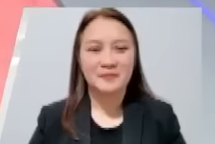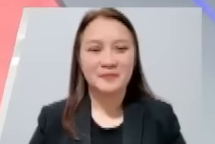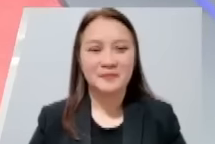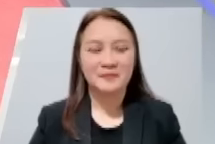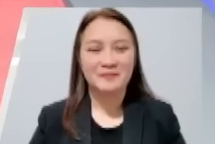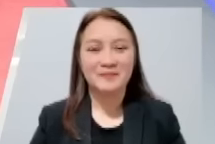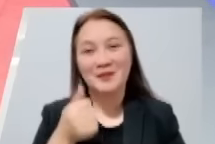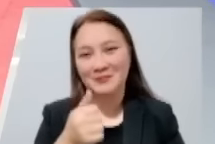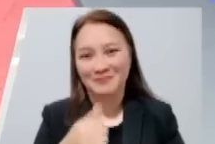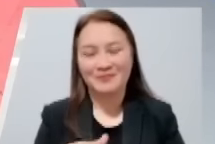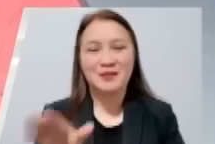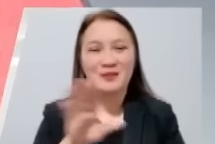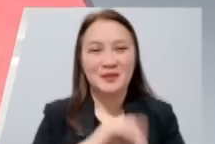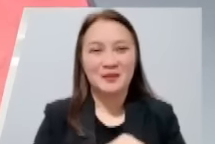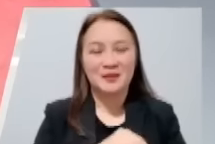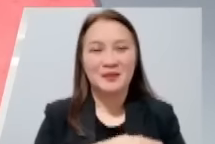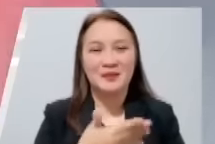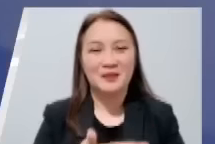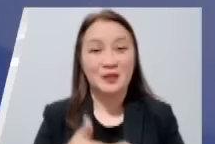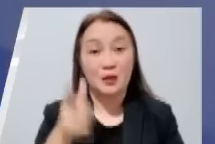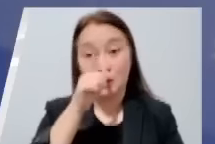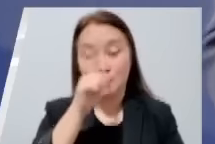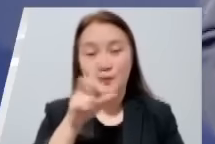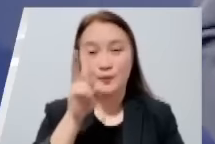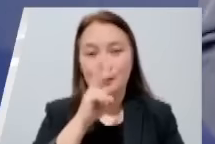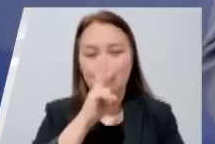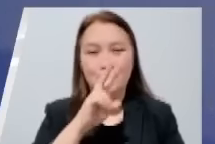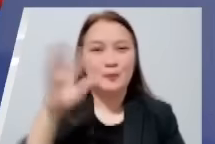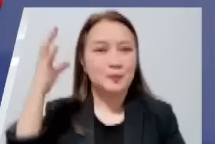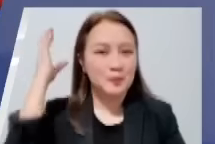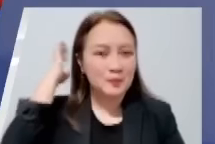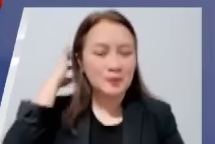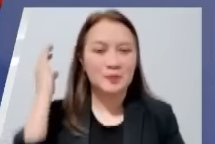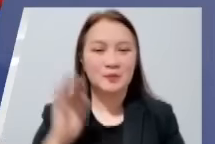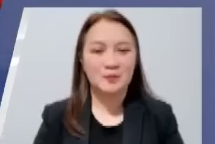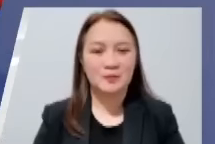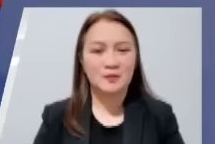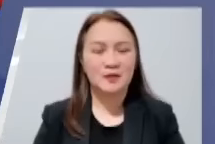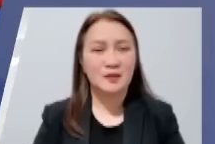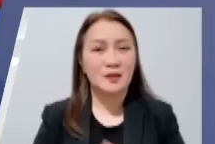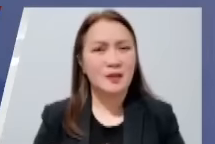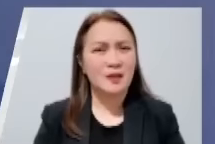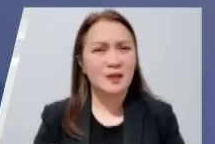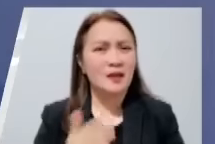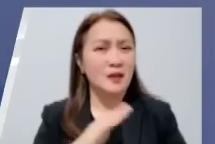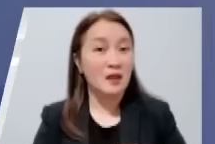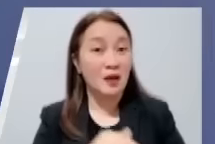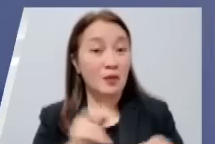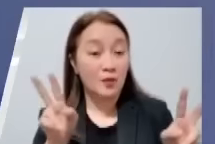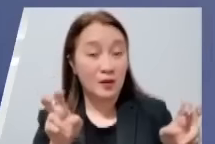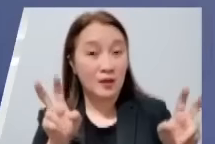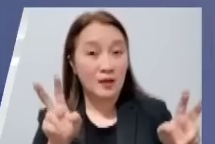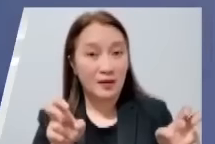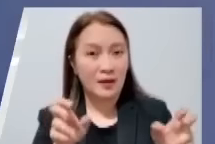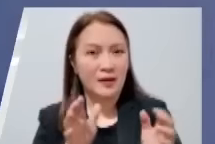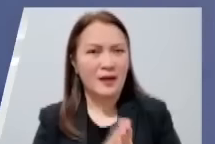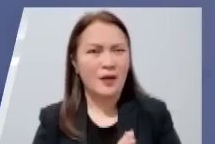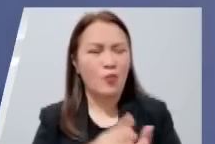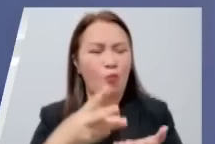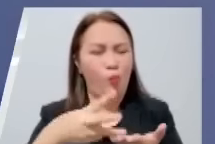Magandang gabi po, Luzon, Visayas at Mindanao. Tinawag ni Pangulong Bongbong Marcos na aksaya lang sa